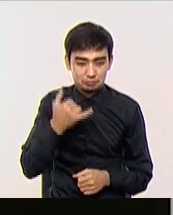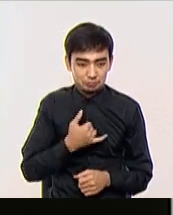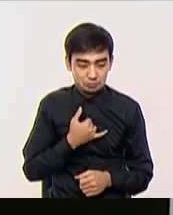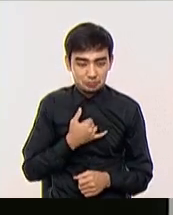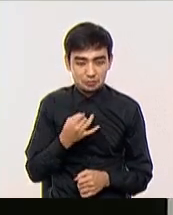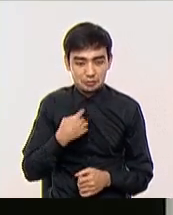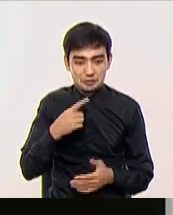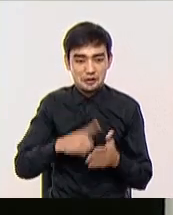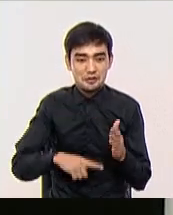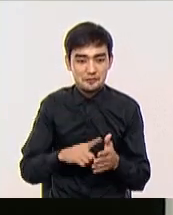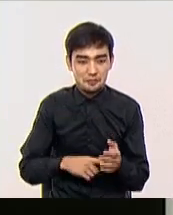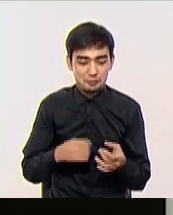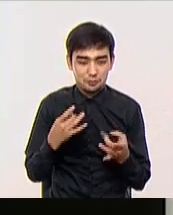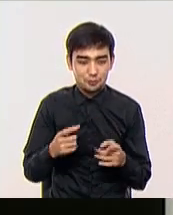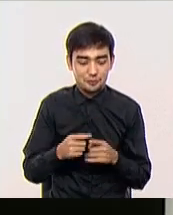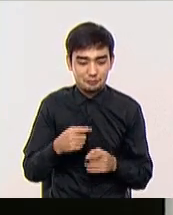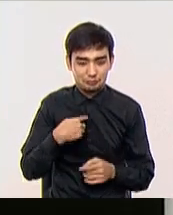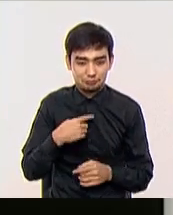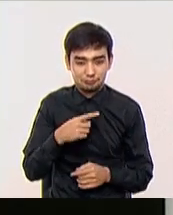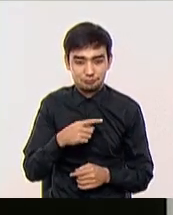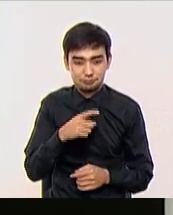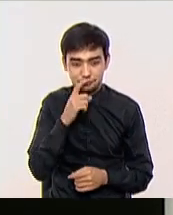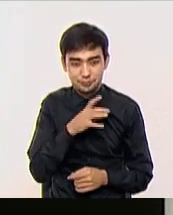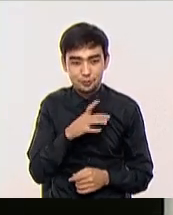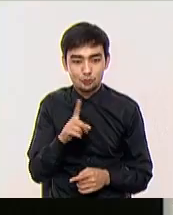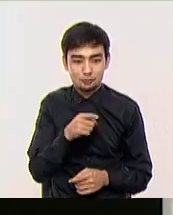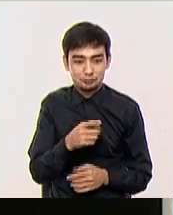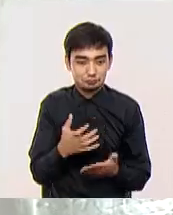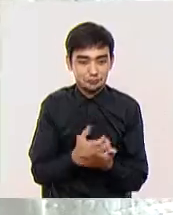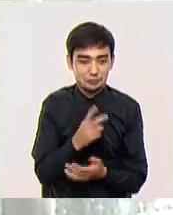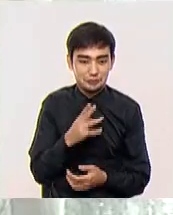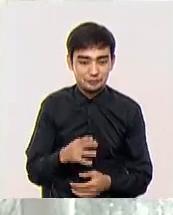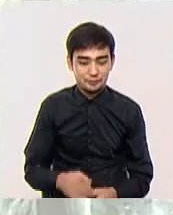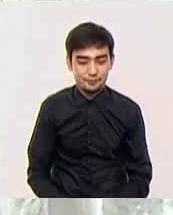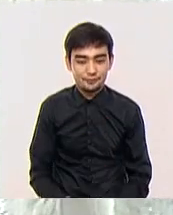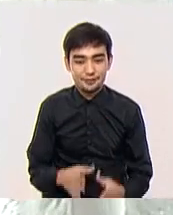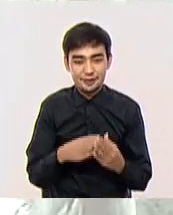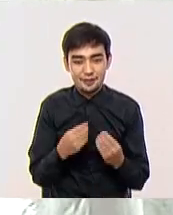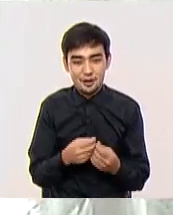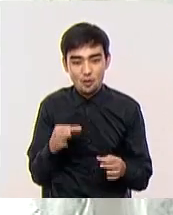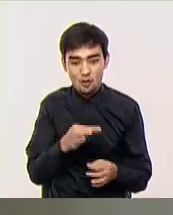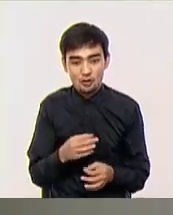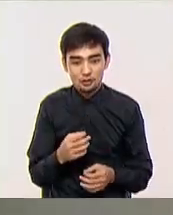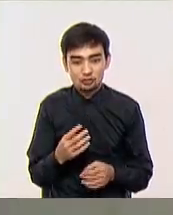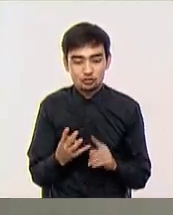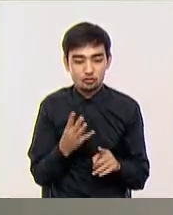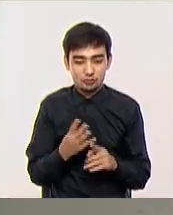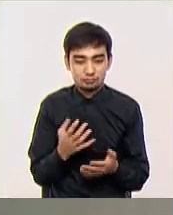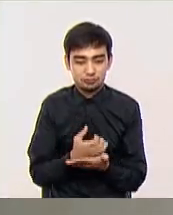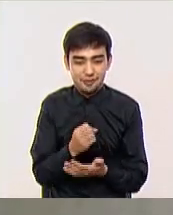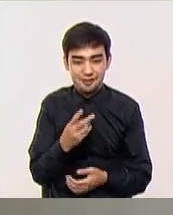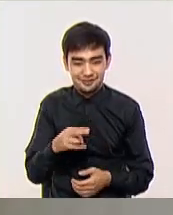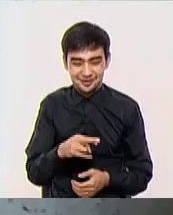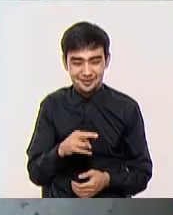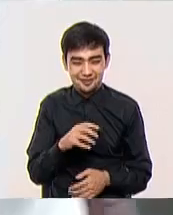Я не поверил просто-напросто, что выиграл квартиру. Семья Бутриновых уже четвертые победители акции